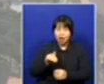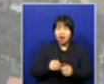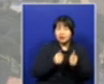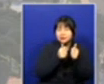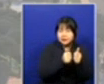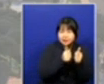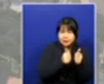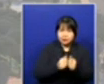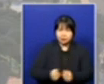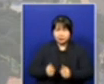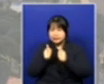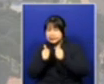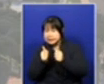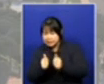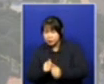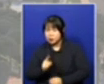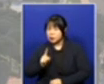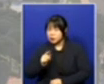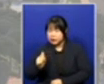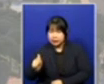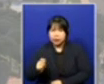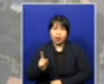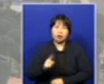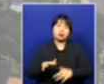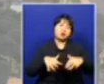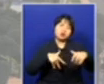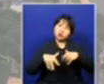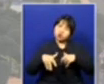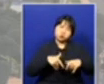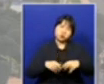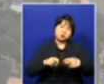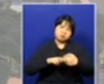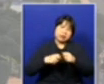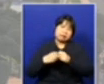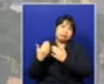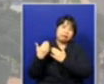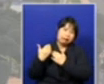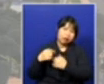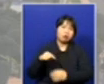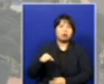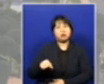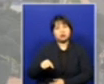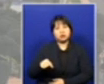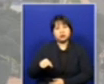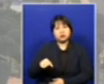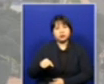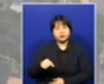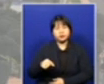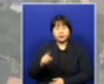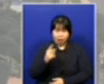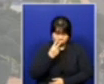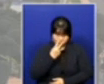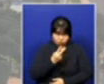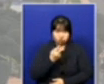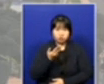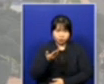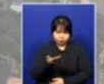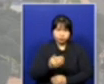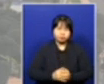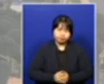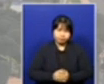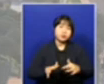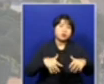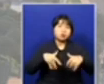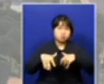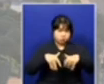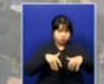อ้โหความซวยคือประชาชนคนใช้นี่ครับท่านประธานครับภาพยนตร์เรื่องนี้ท่านดูนะพี่น้องประชาชน